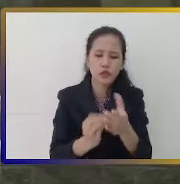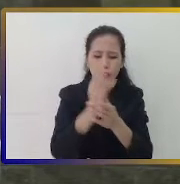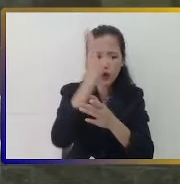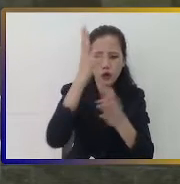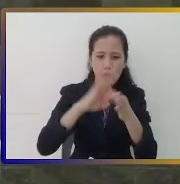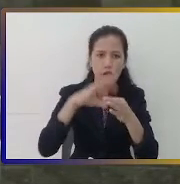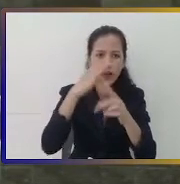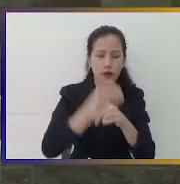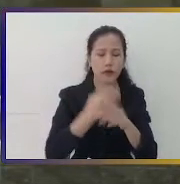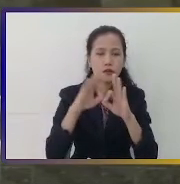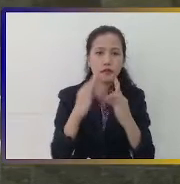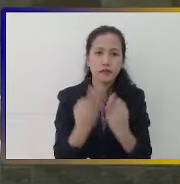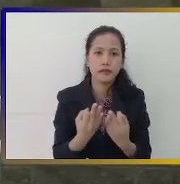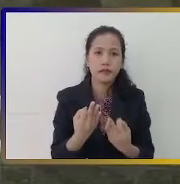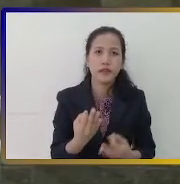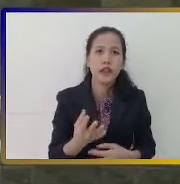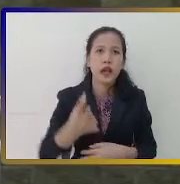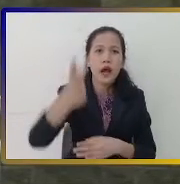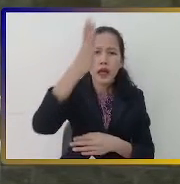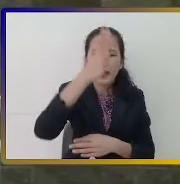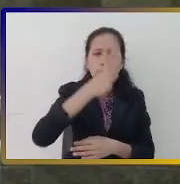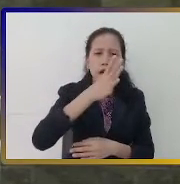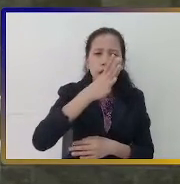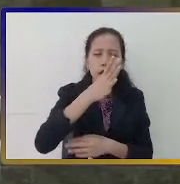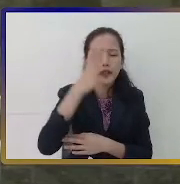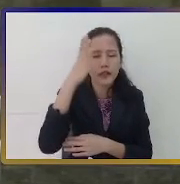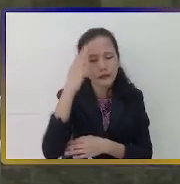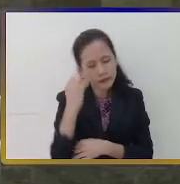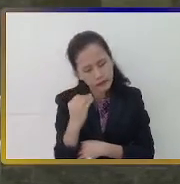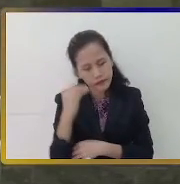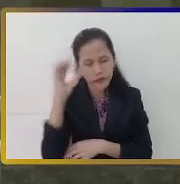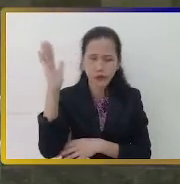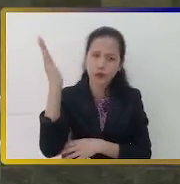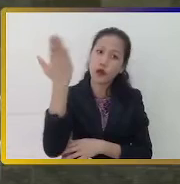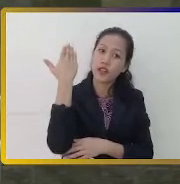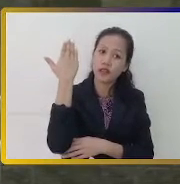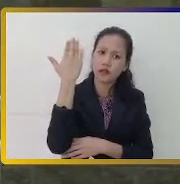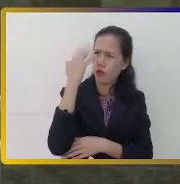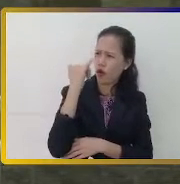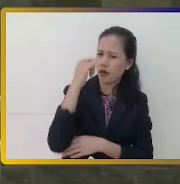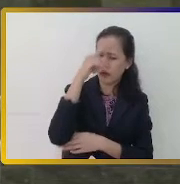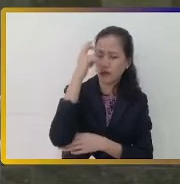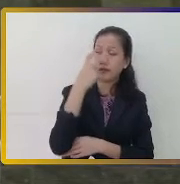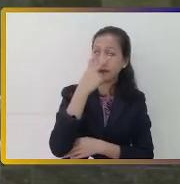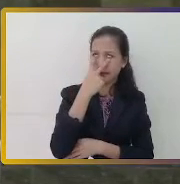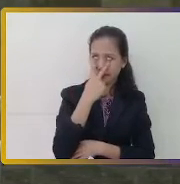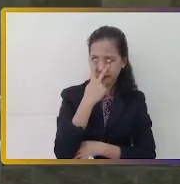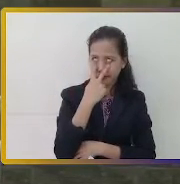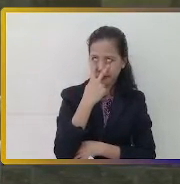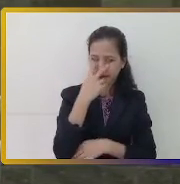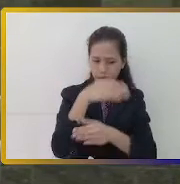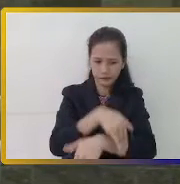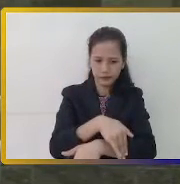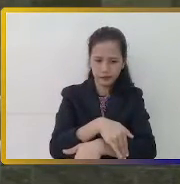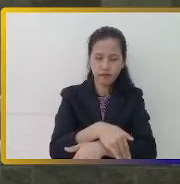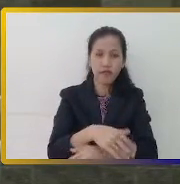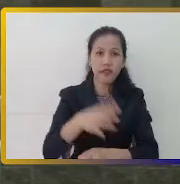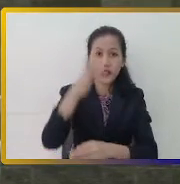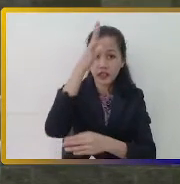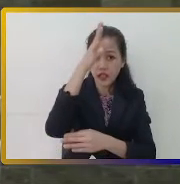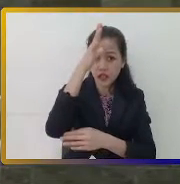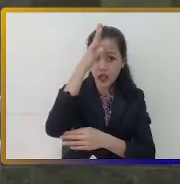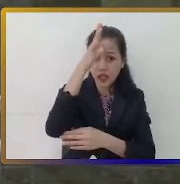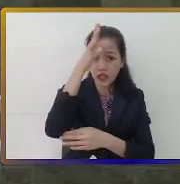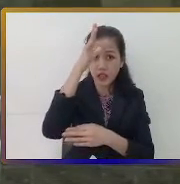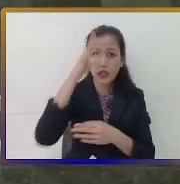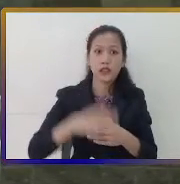nanay natutulog sa umaga kasi po yan sa gabi. Ang tatay magtatrabaho sa umaga,